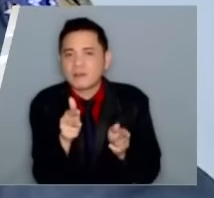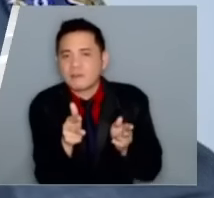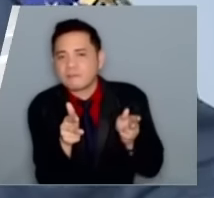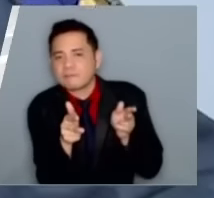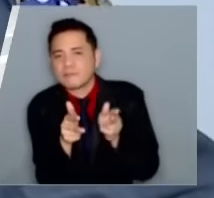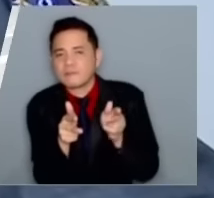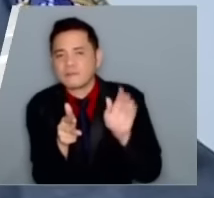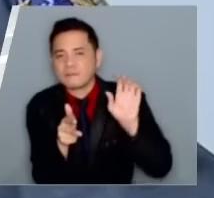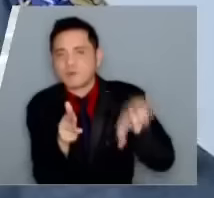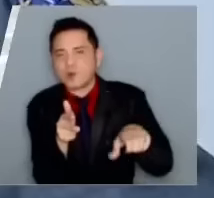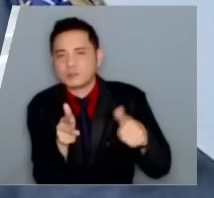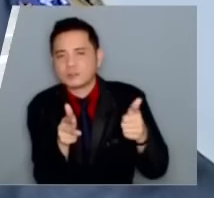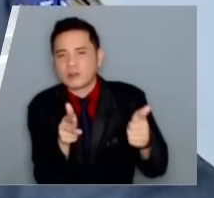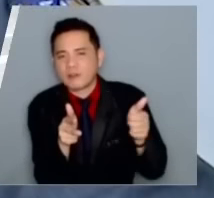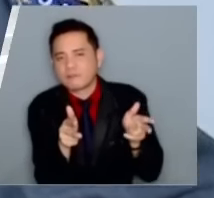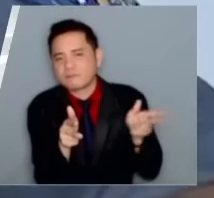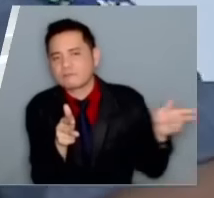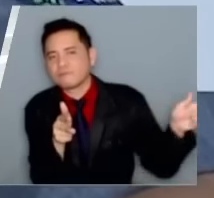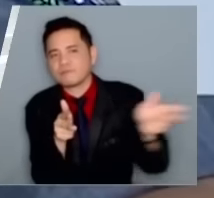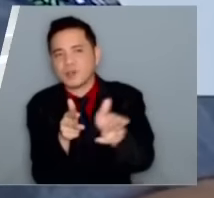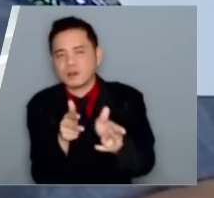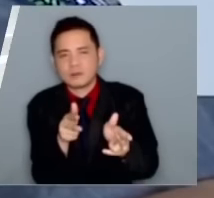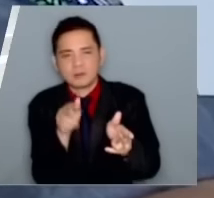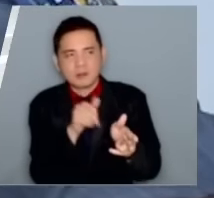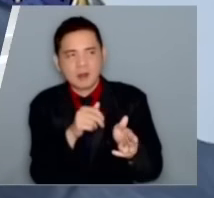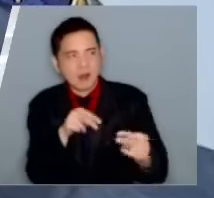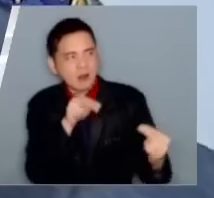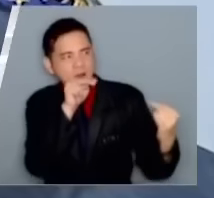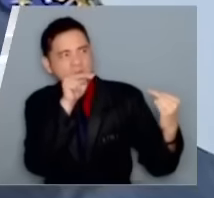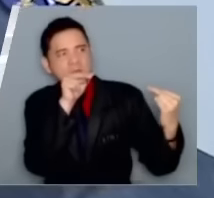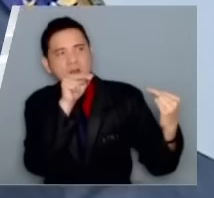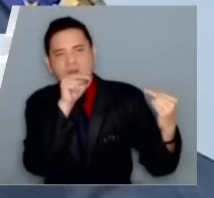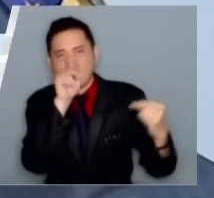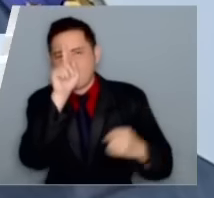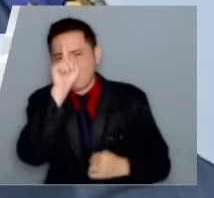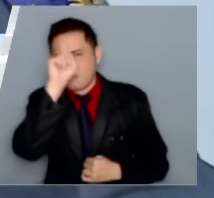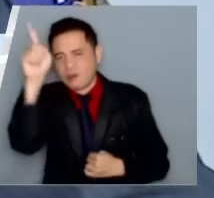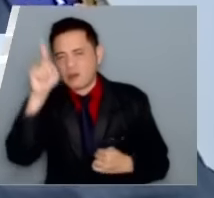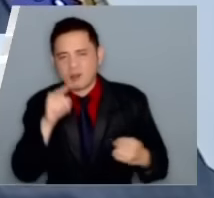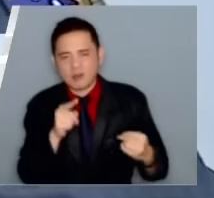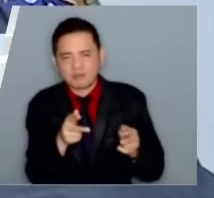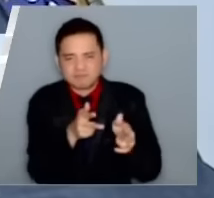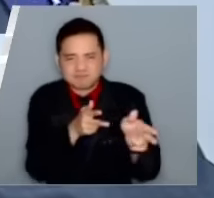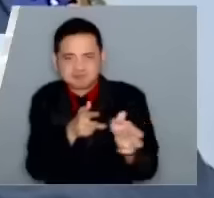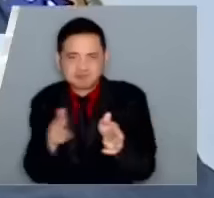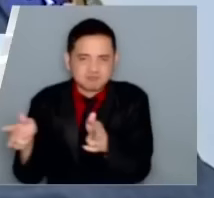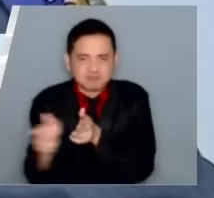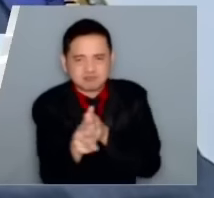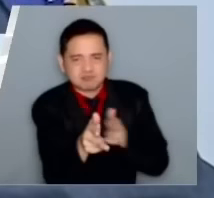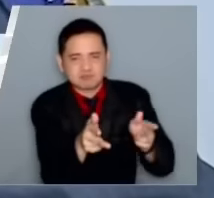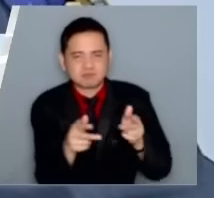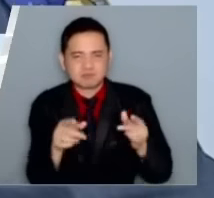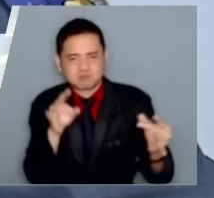ating si vehicle 2 na nangyari, nasagin niya yung likuran at nabasag yung